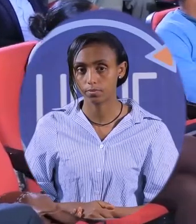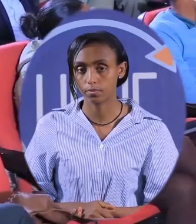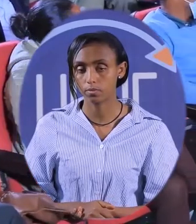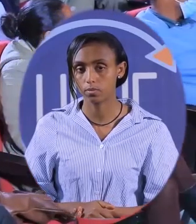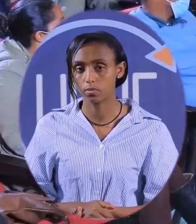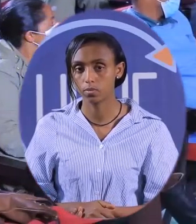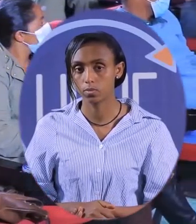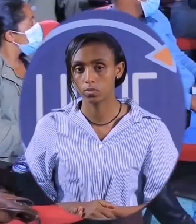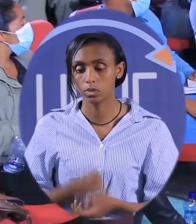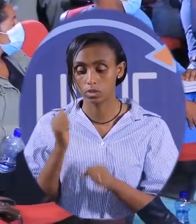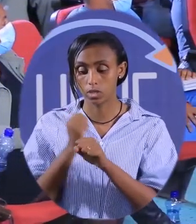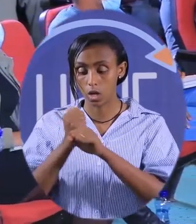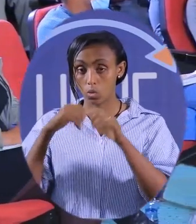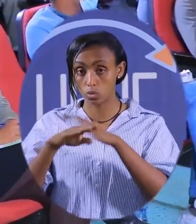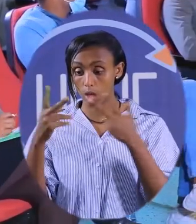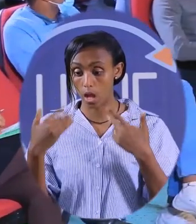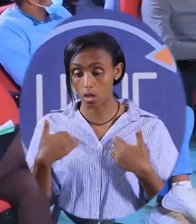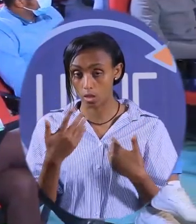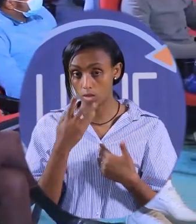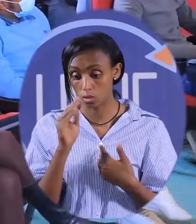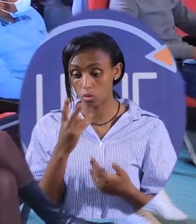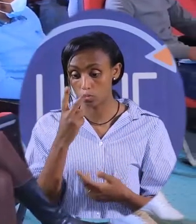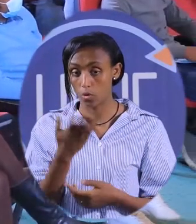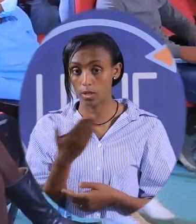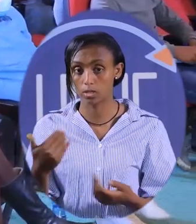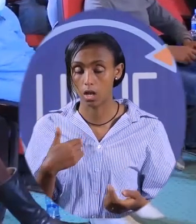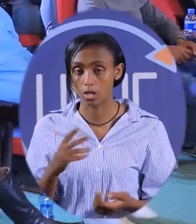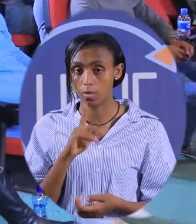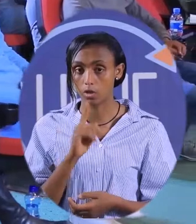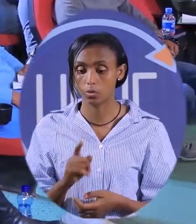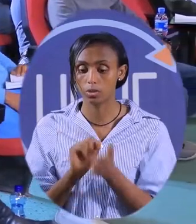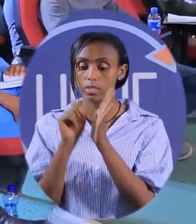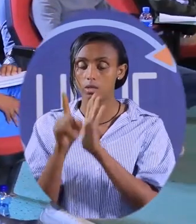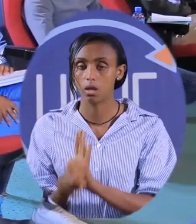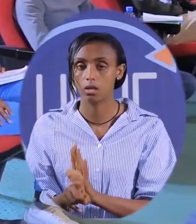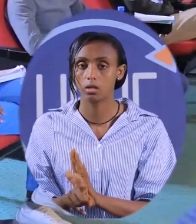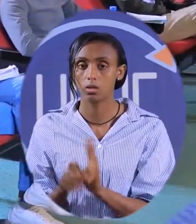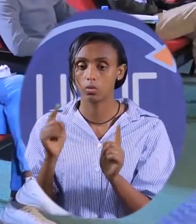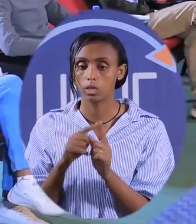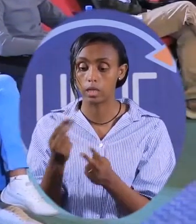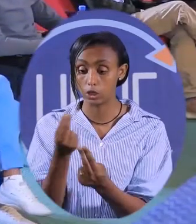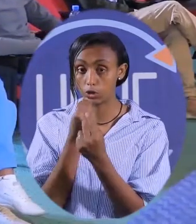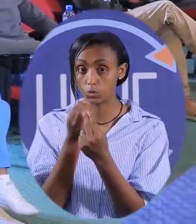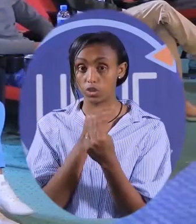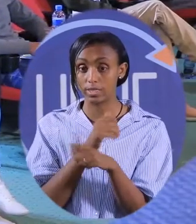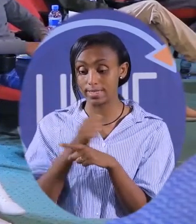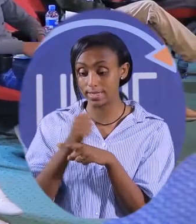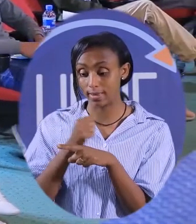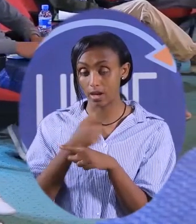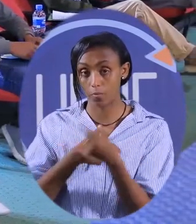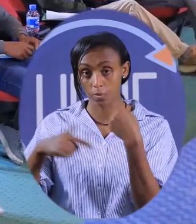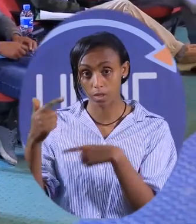ትንሽ ፕራክቲካሊ ስራ ውስጥ ያለን ሰዎች የምናየው ነገር ስላለ ነው። ለምሳሌ ወደ ኒውትሪሽን ስልጠና እንኳን